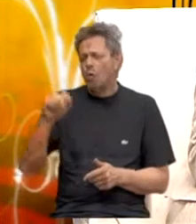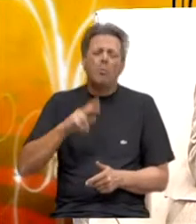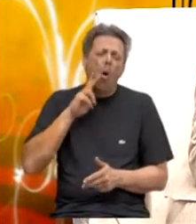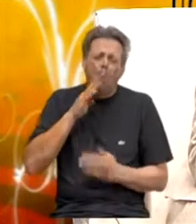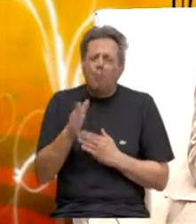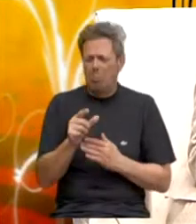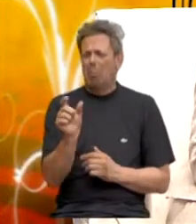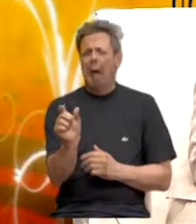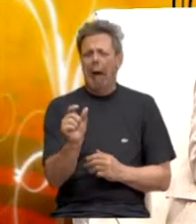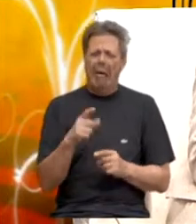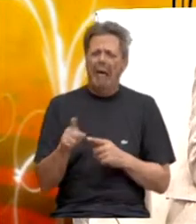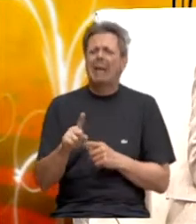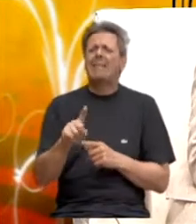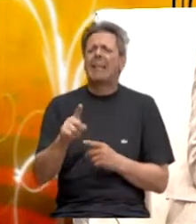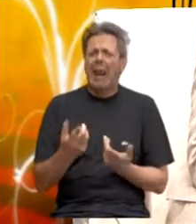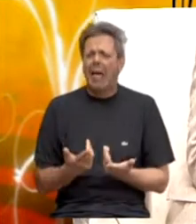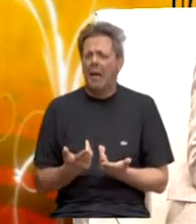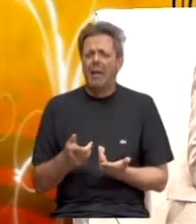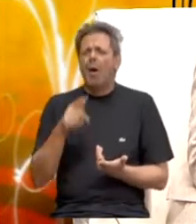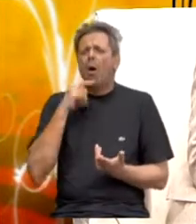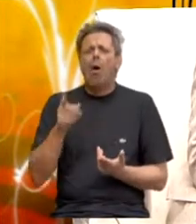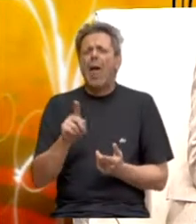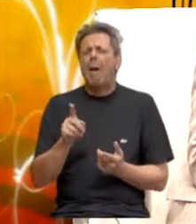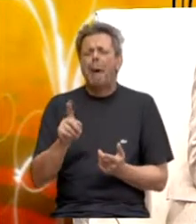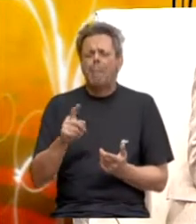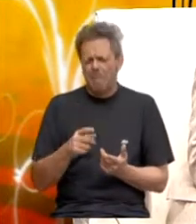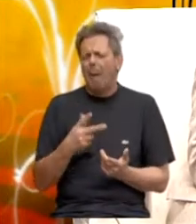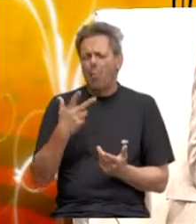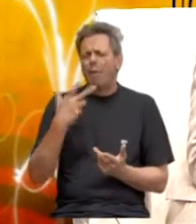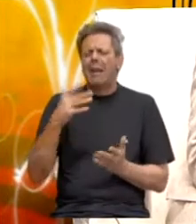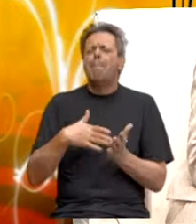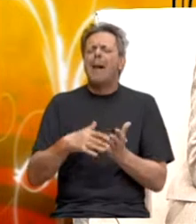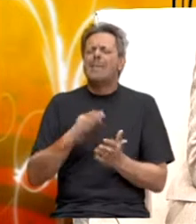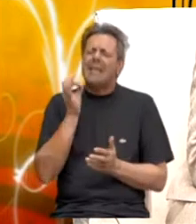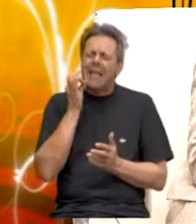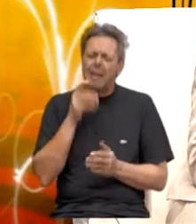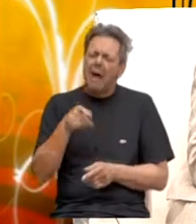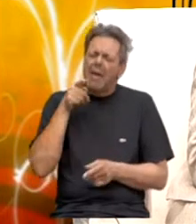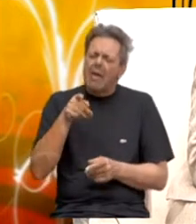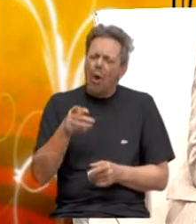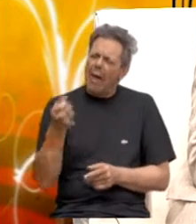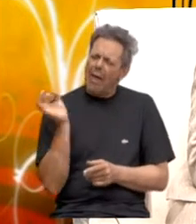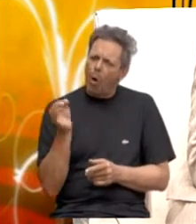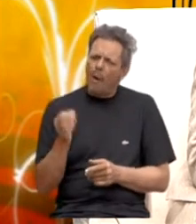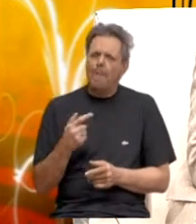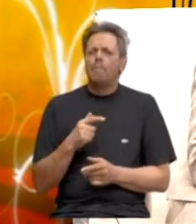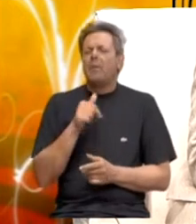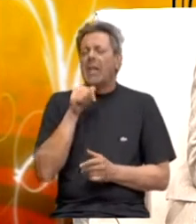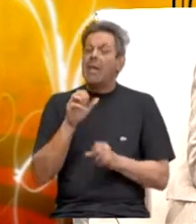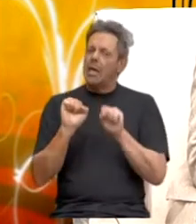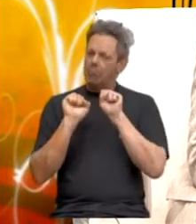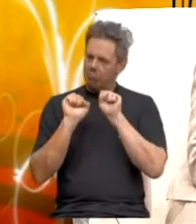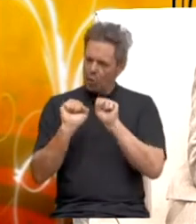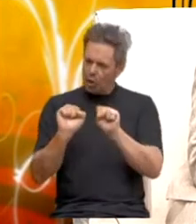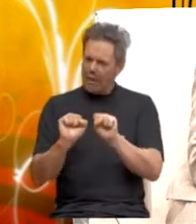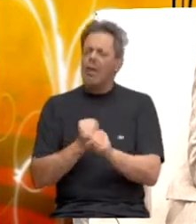zovu, najobičnija plava riba. Ona ima jako puno omega 3 masnih kiselina i zapravo je jako dobra i protektivna namirnica